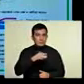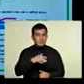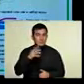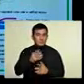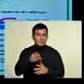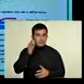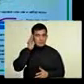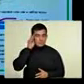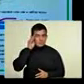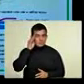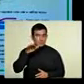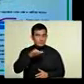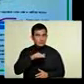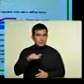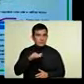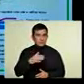Туркменистан,